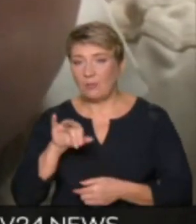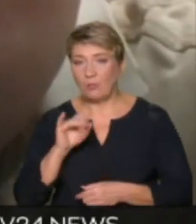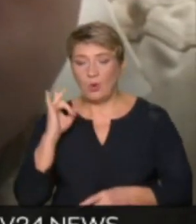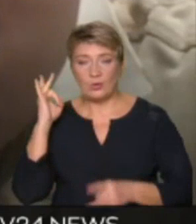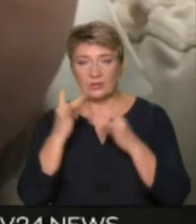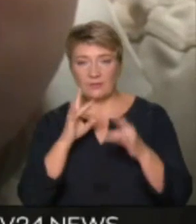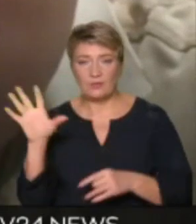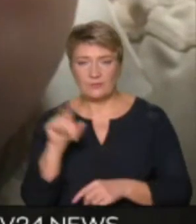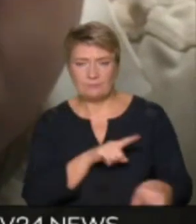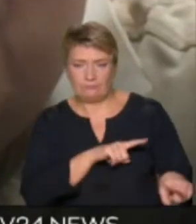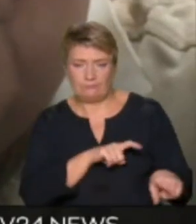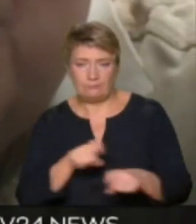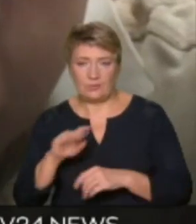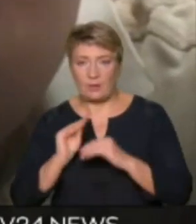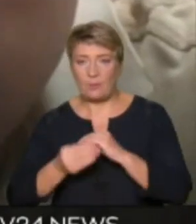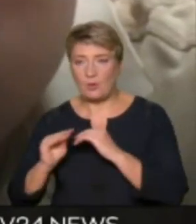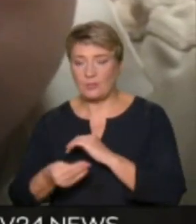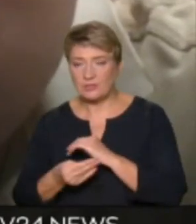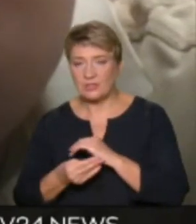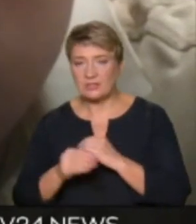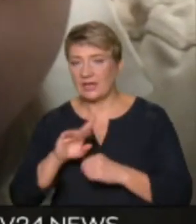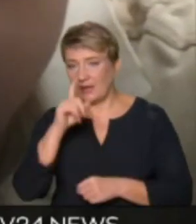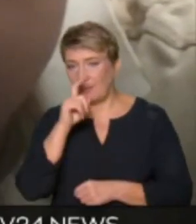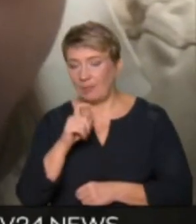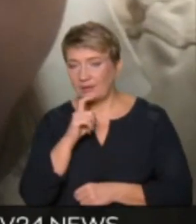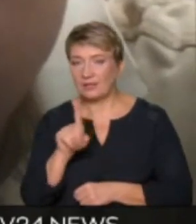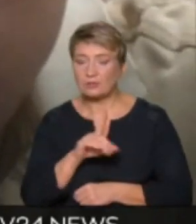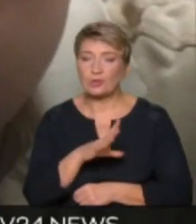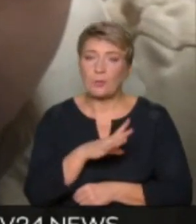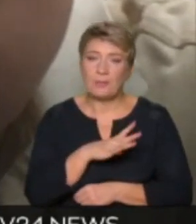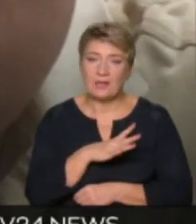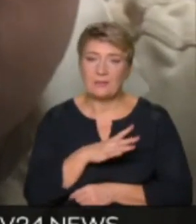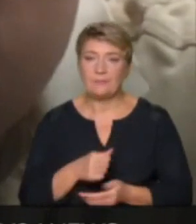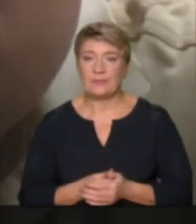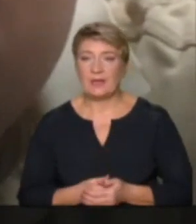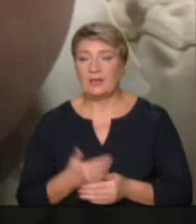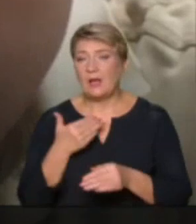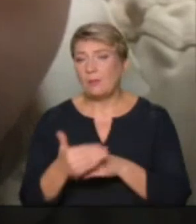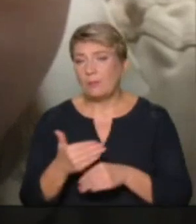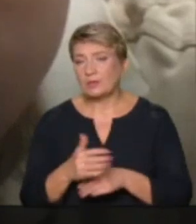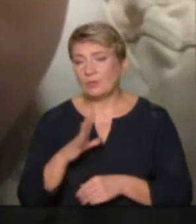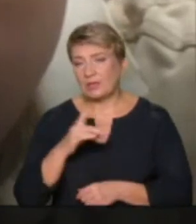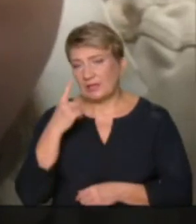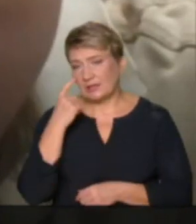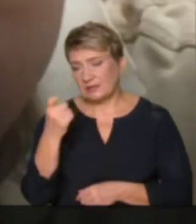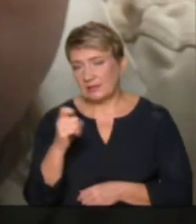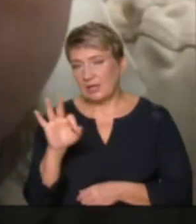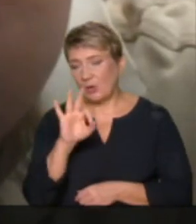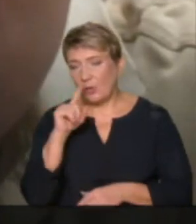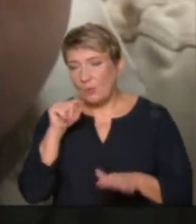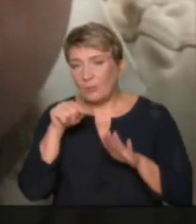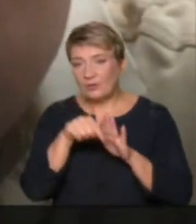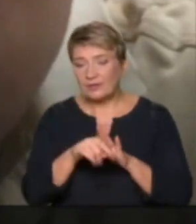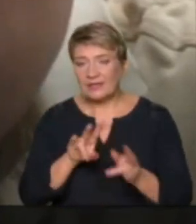побежали в бомбоубежище, непонятно было, что за этим дальше последует. Потом были какие-то сигналы о проникновении